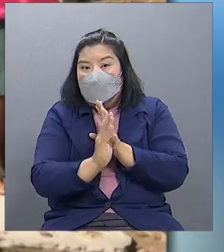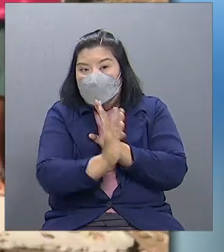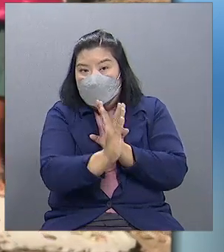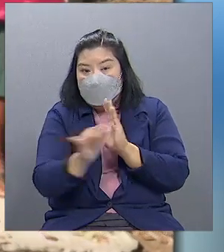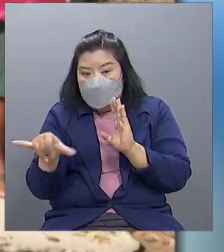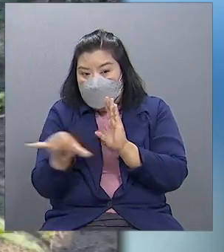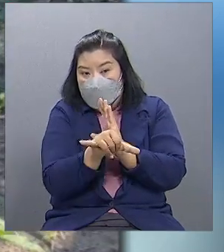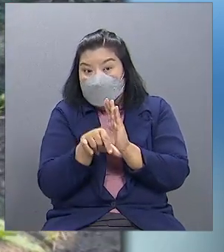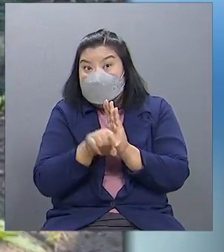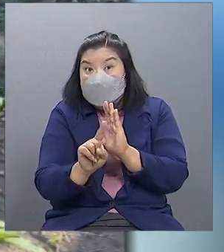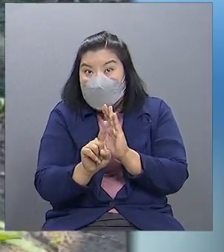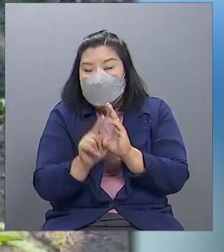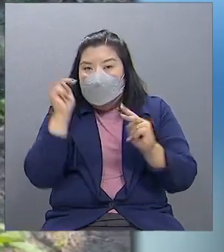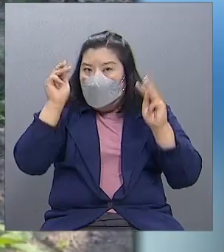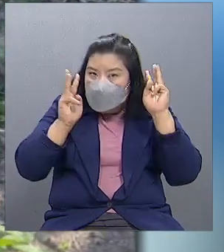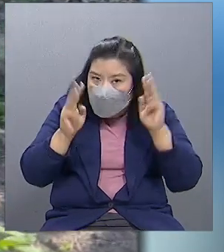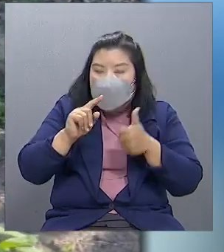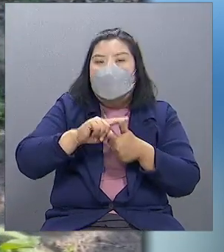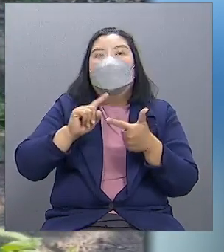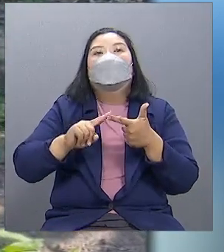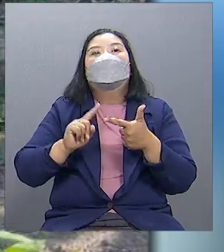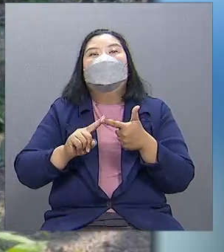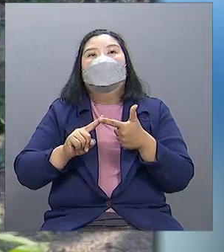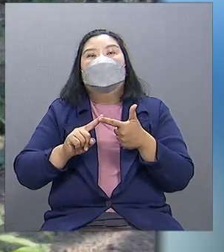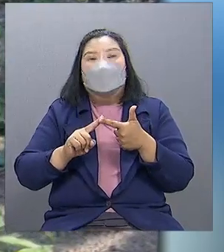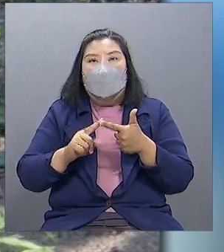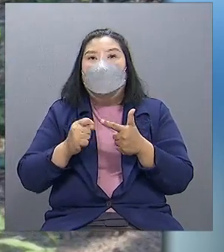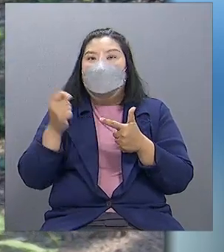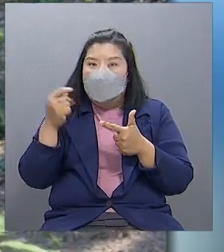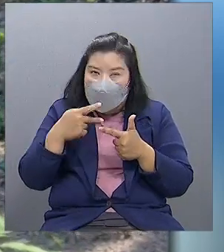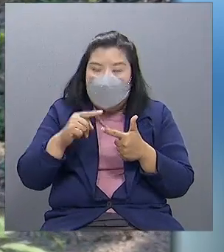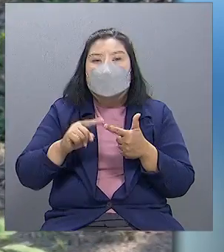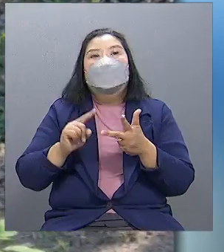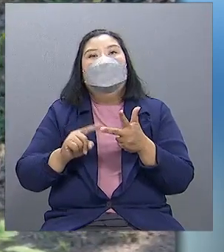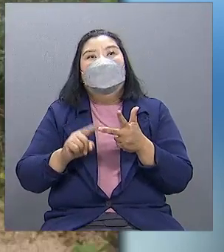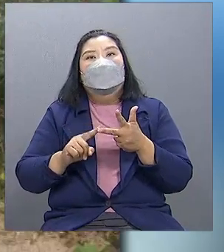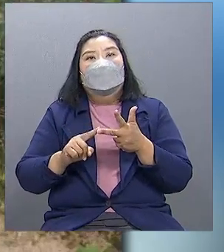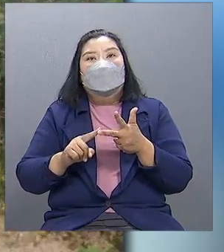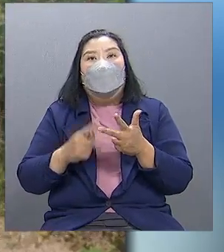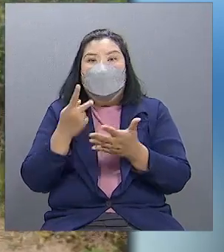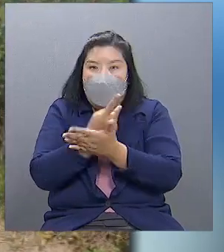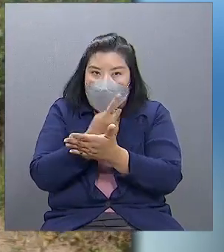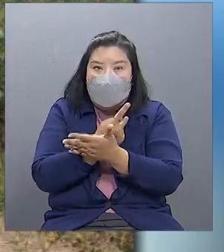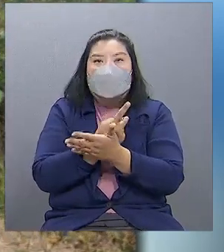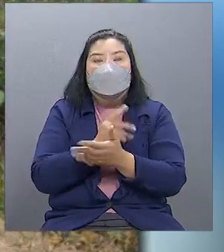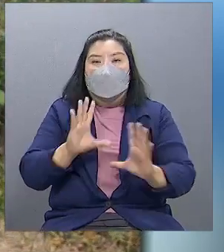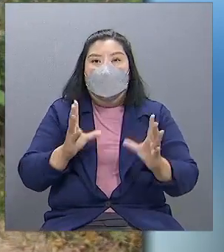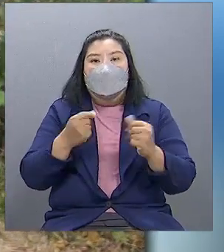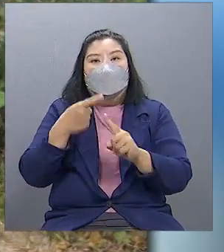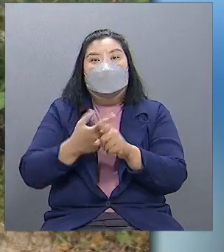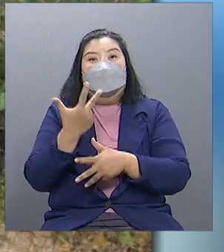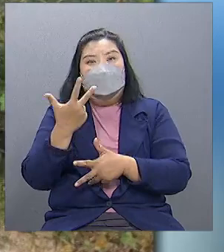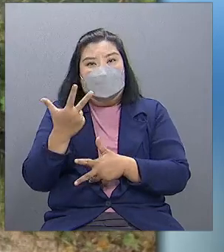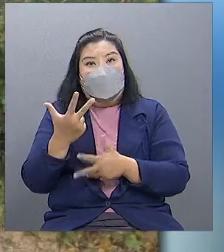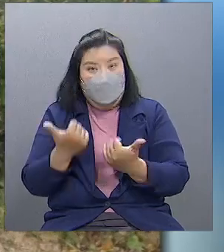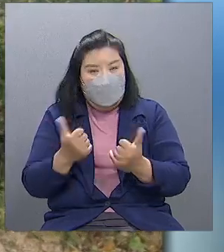ี่เขตรักษาพศัป่าหวยขาแข้งอทไทธานีอันนี้น่าจะเสร็กลางเดอนมีนาคมนี้ค่ะแต่จุดหนึ่ที่มปัญหาอยู่